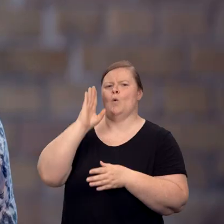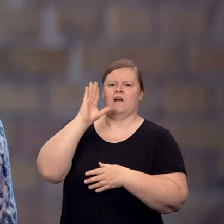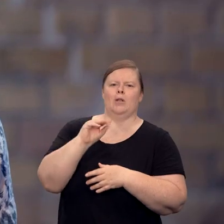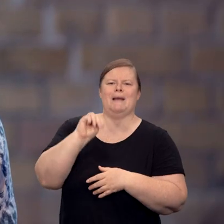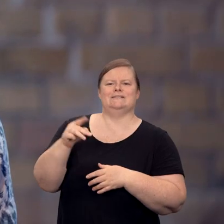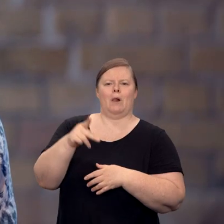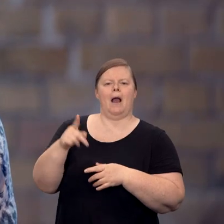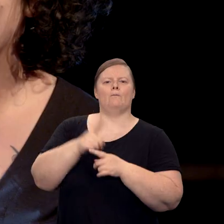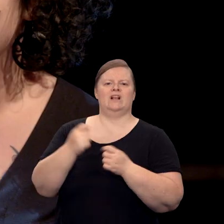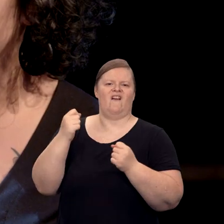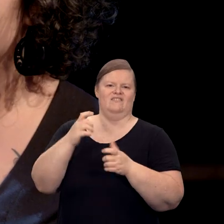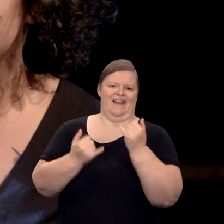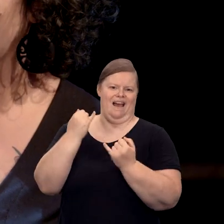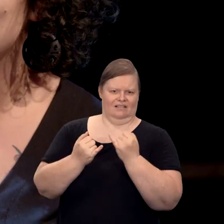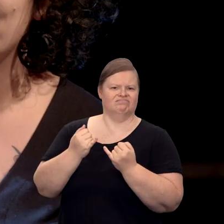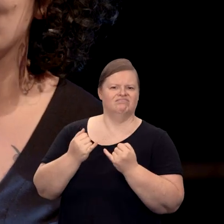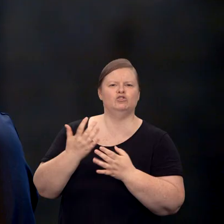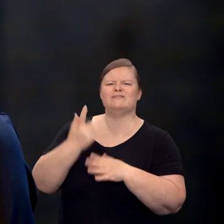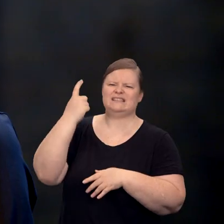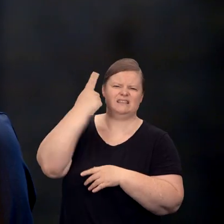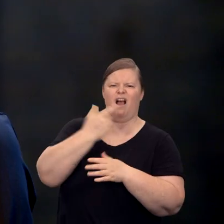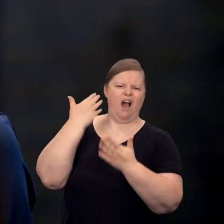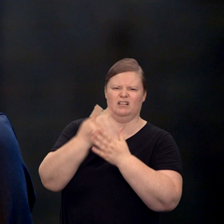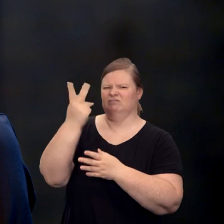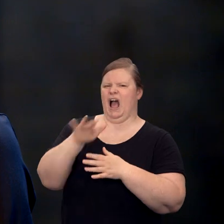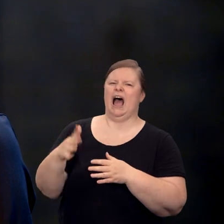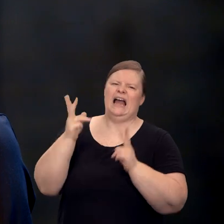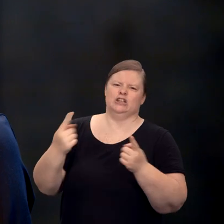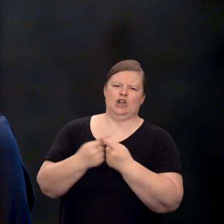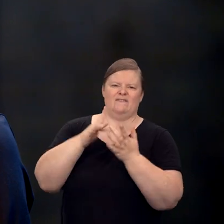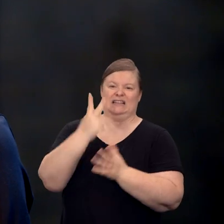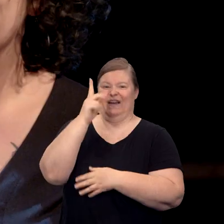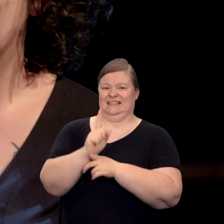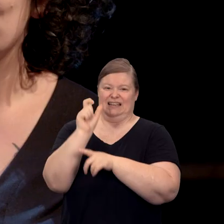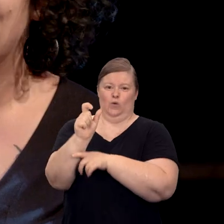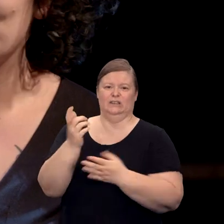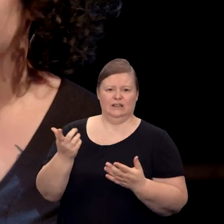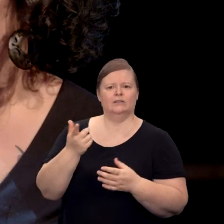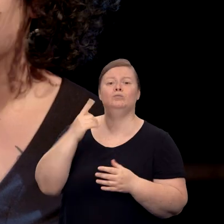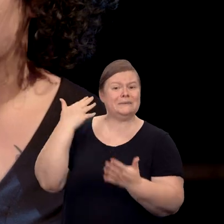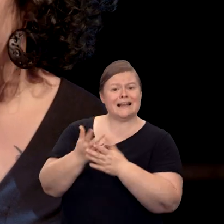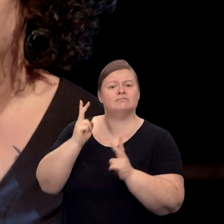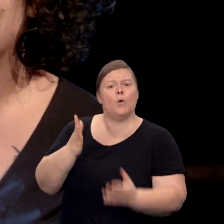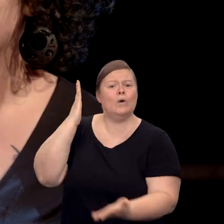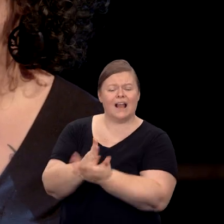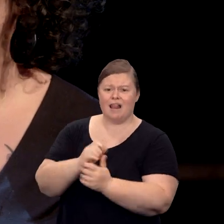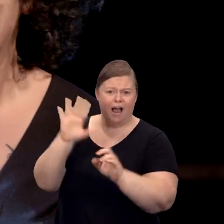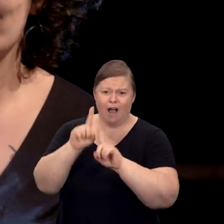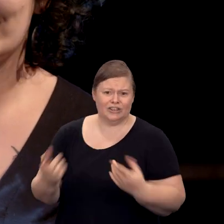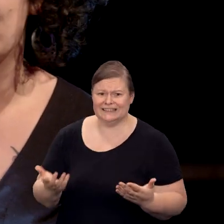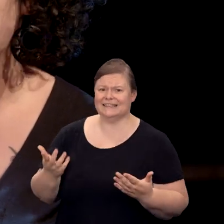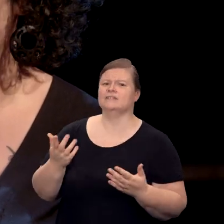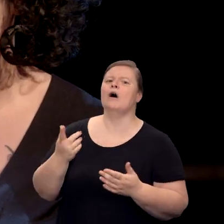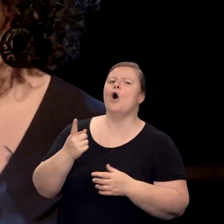Kraftwerk gehört. Seit 20 Jahren gibt es diesen Rechtsstreit um 2 Sekunden. Und ich glaube, das zeigt auch, dass man nicht ein finales Urteil irgendwie treffen kann und dass irgendwie das